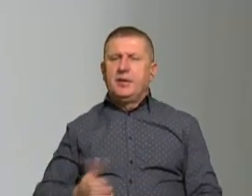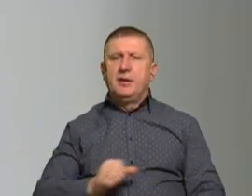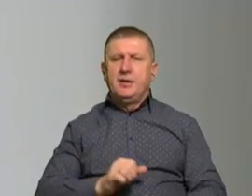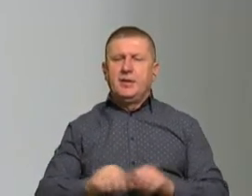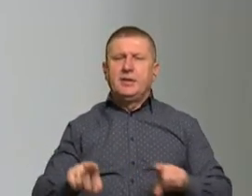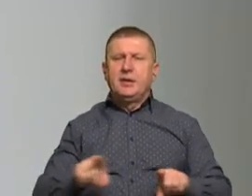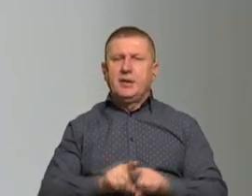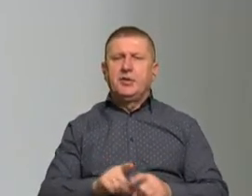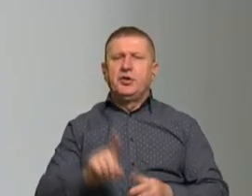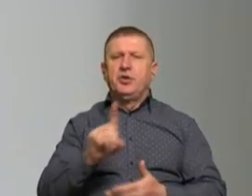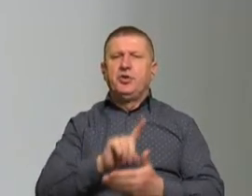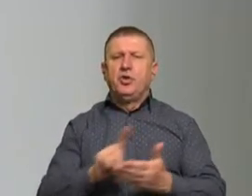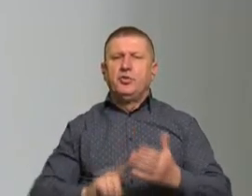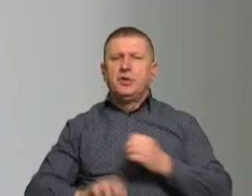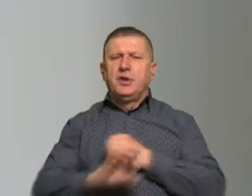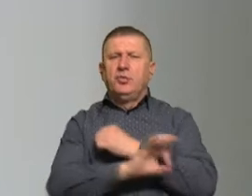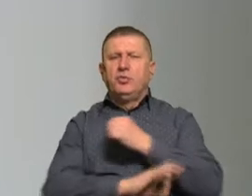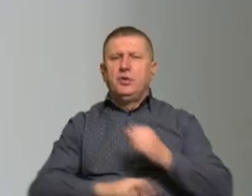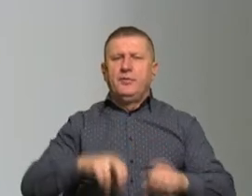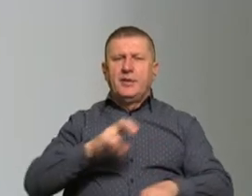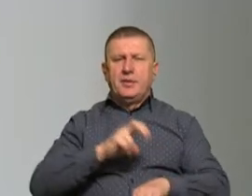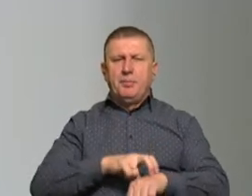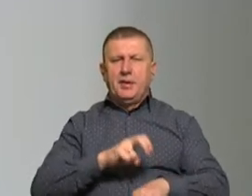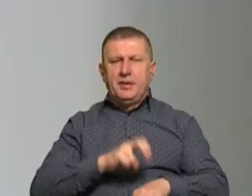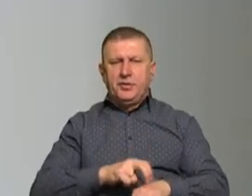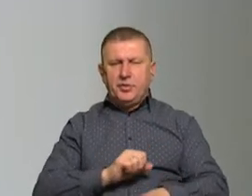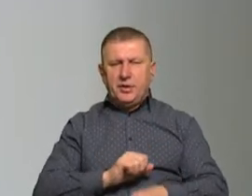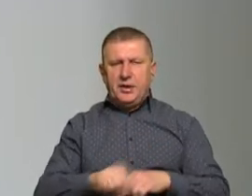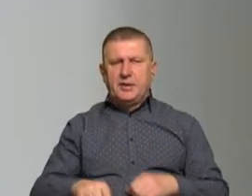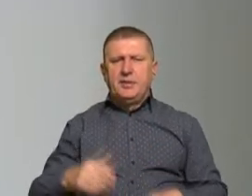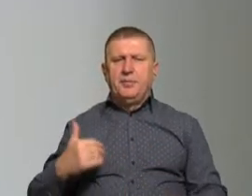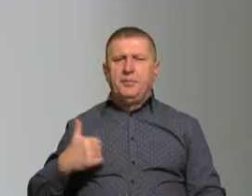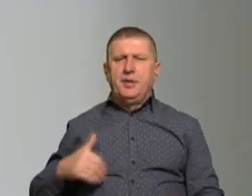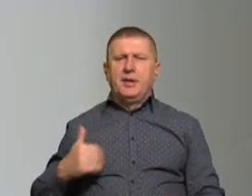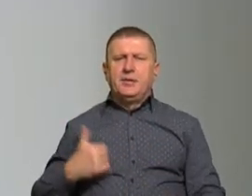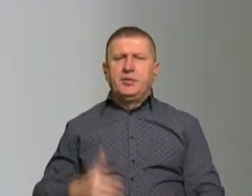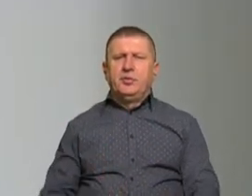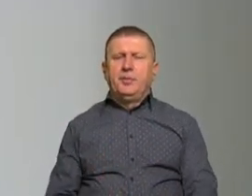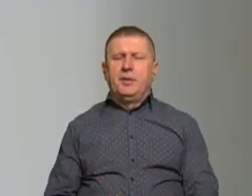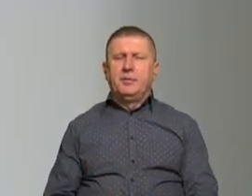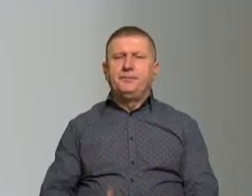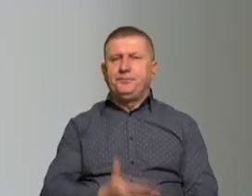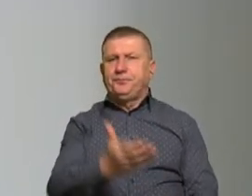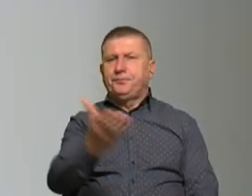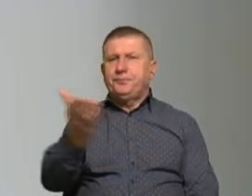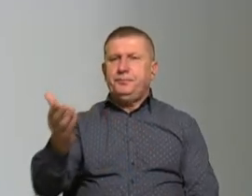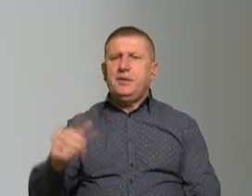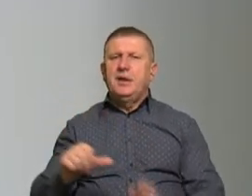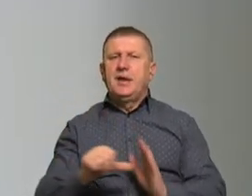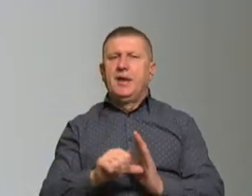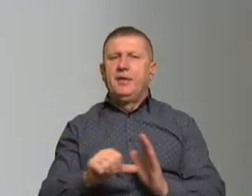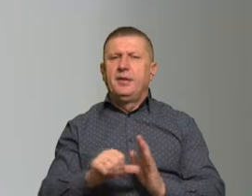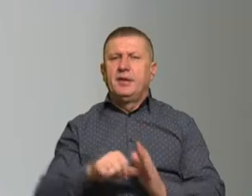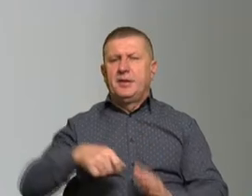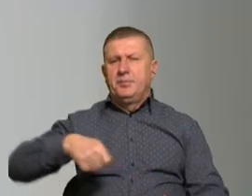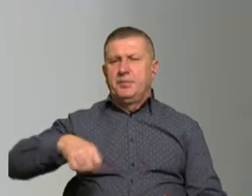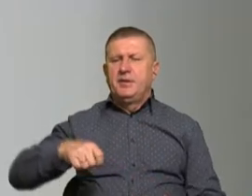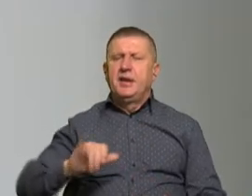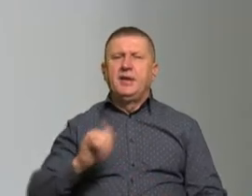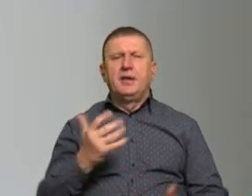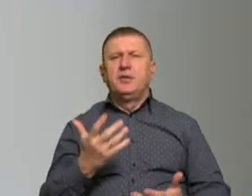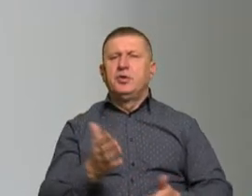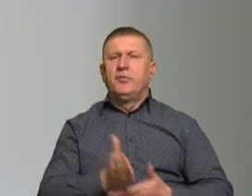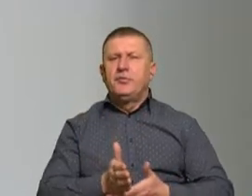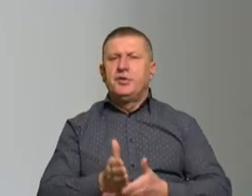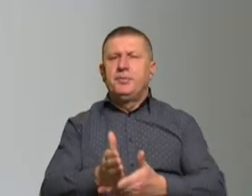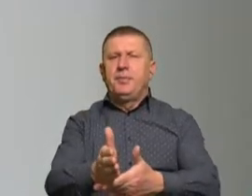Śląskiego Uniwersytetu Medycznego. Ja mam takie pytanie, jak państwo jako kandydaci na prezydenta Bielska-Białej będą chcieli wspierać